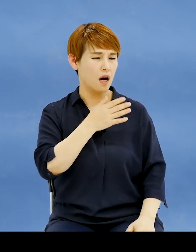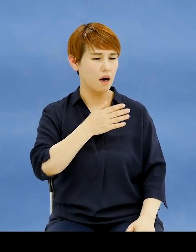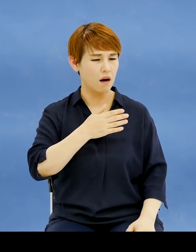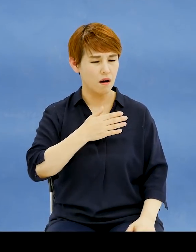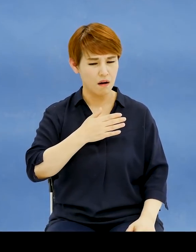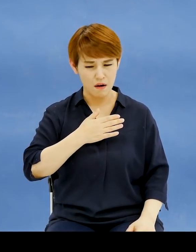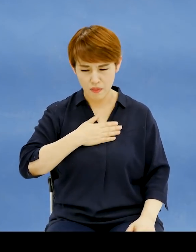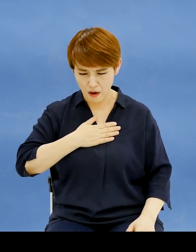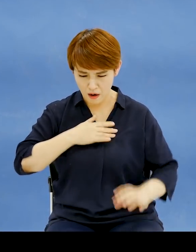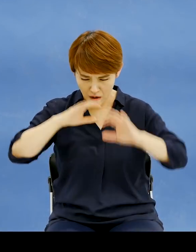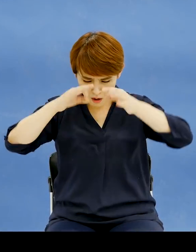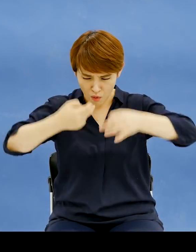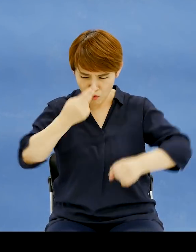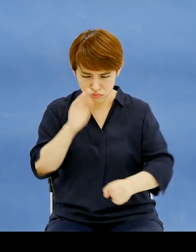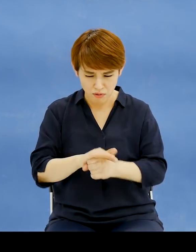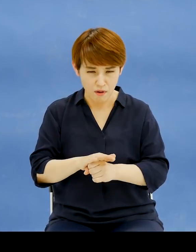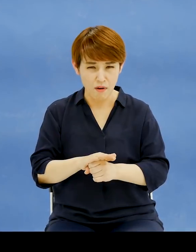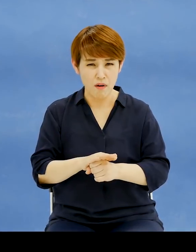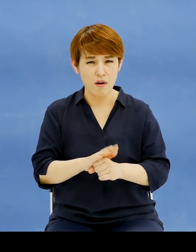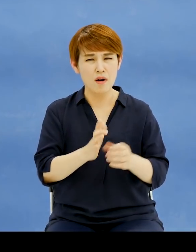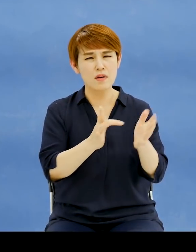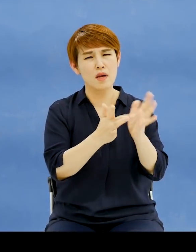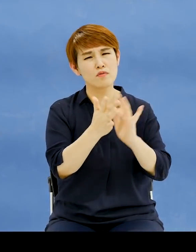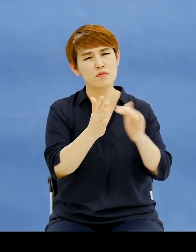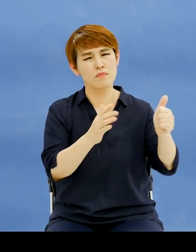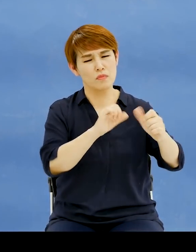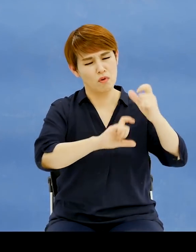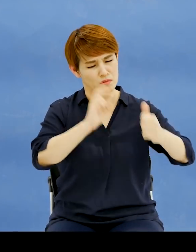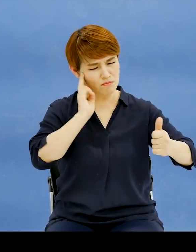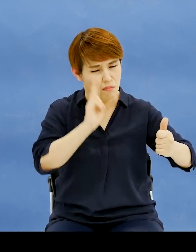내가 예수님 앞에서 내가 뭐가 억울할 게 있을까.